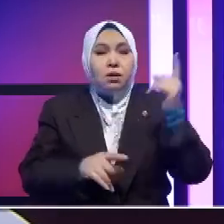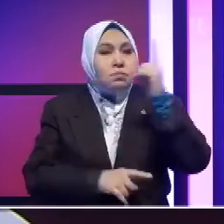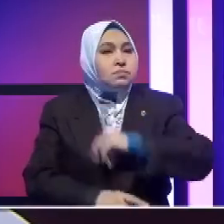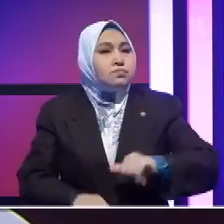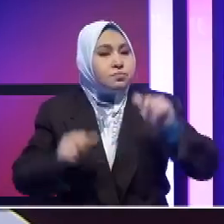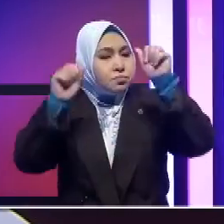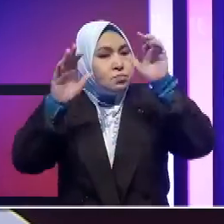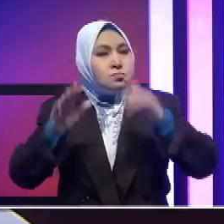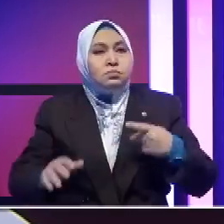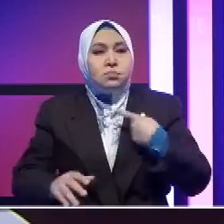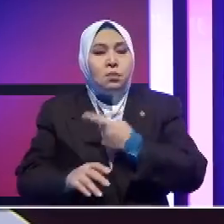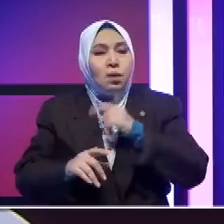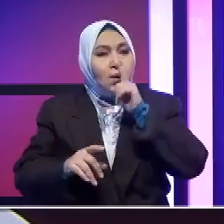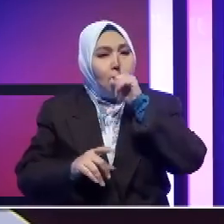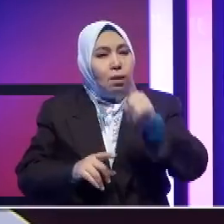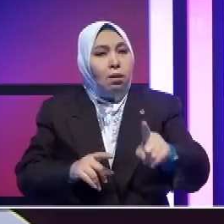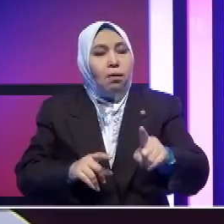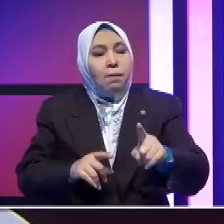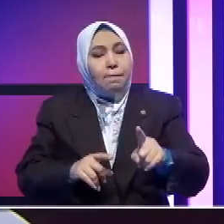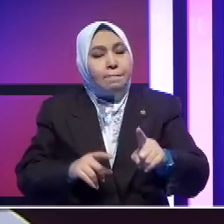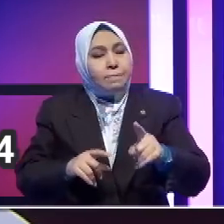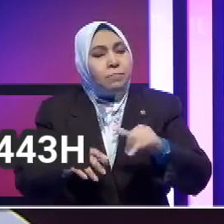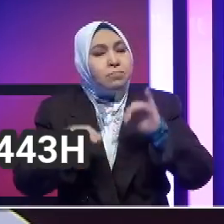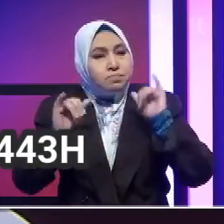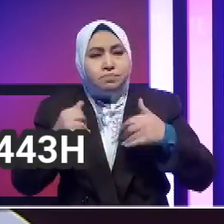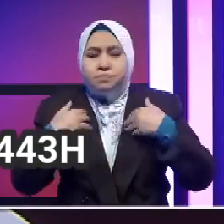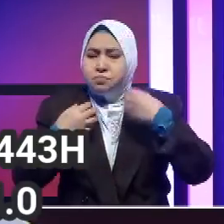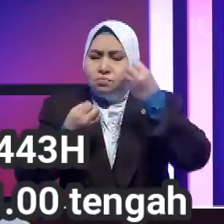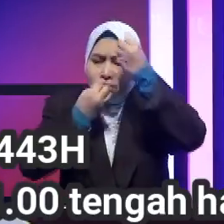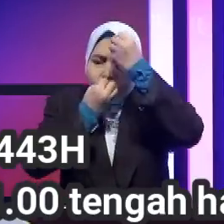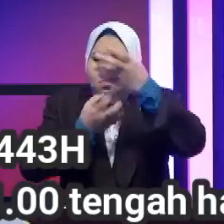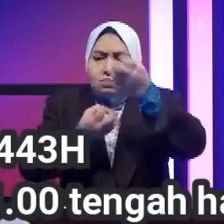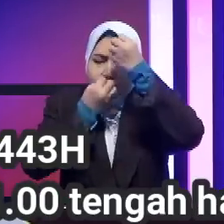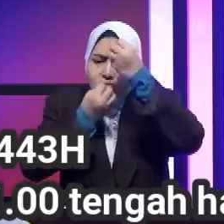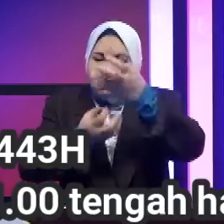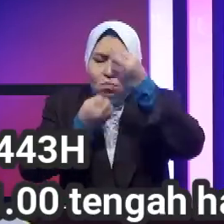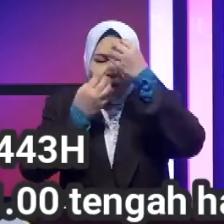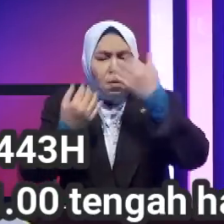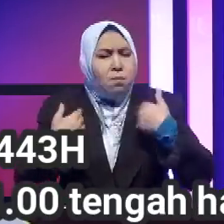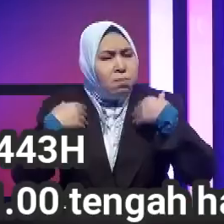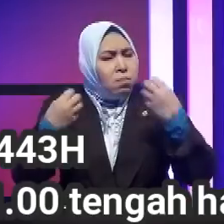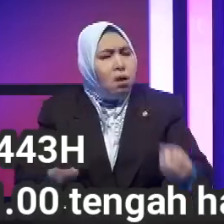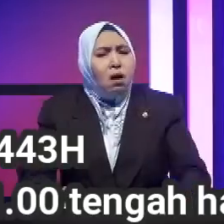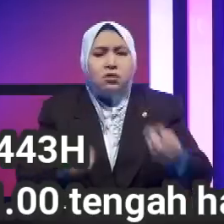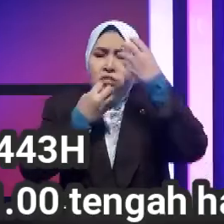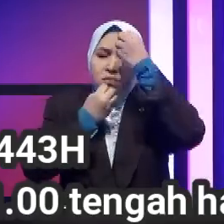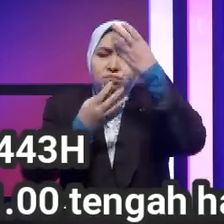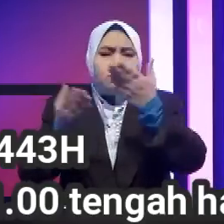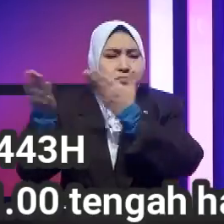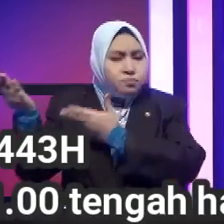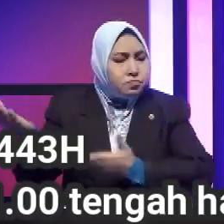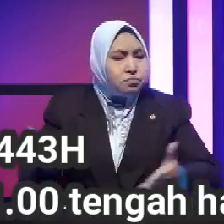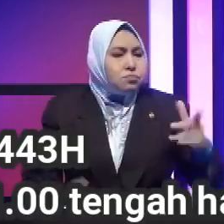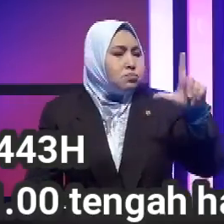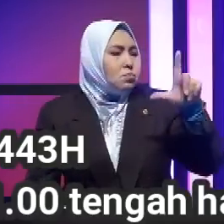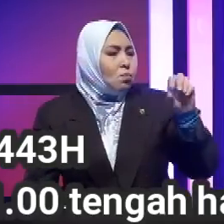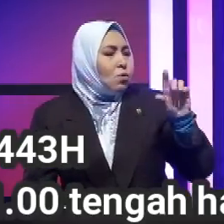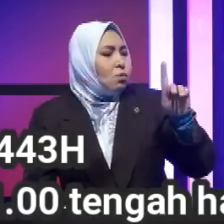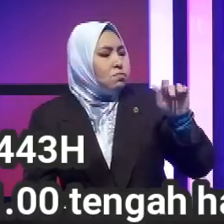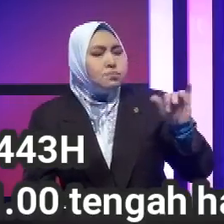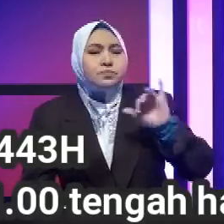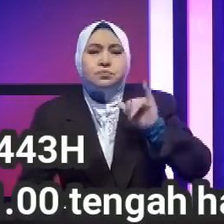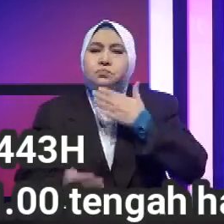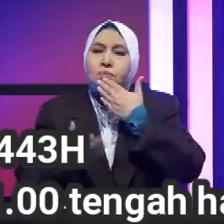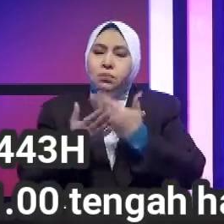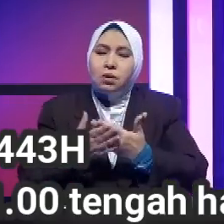bahawa sebenarnya beliau ini memang banyak data Ustaz ya. Yeah. Banyak data untuk membawakan logik yang baik